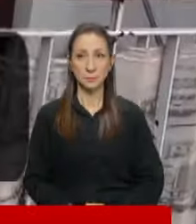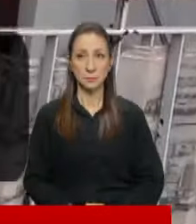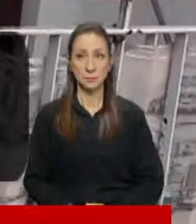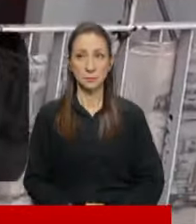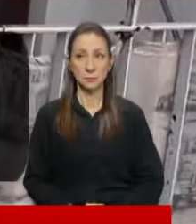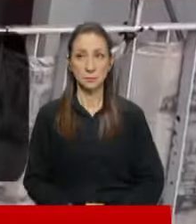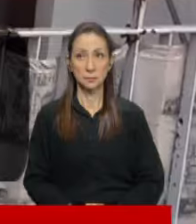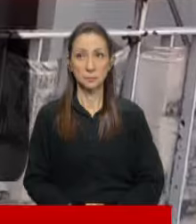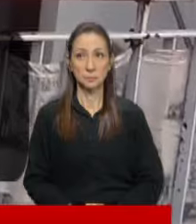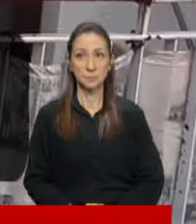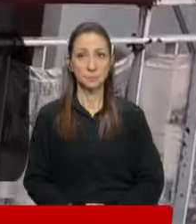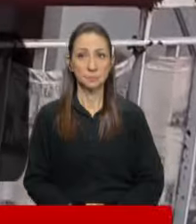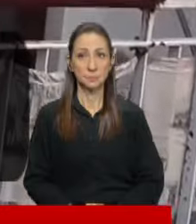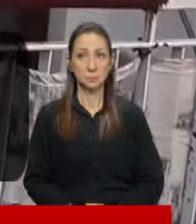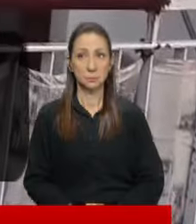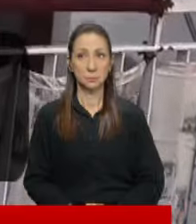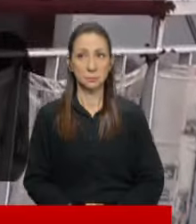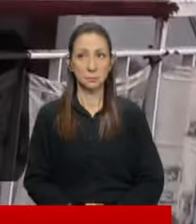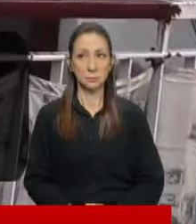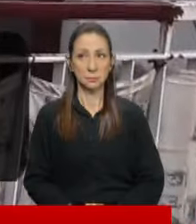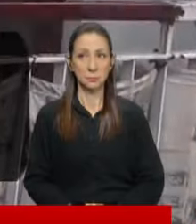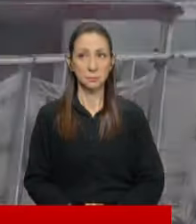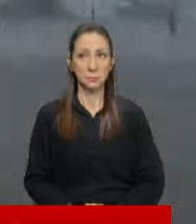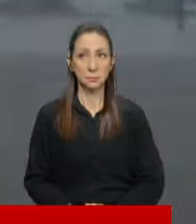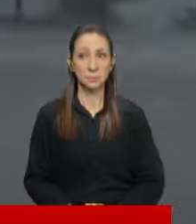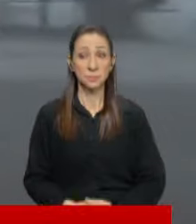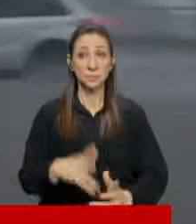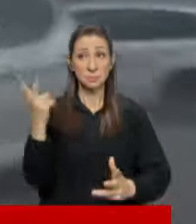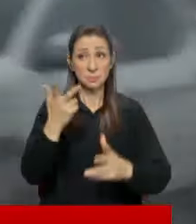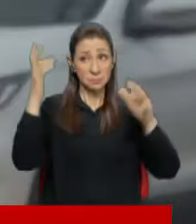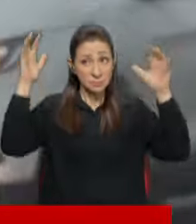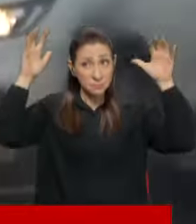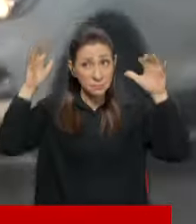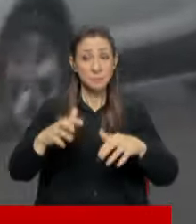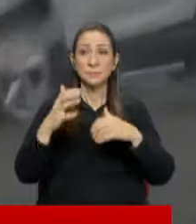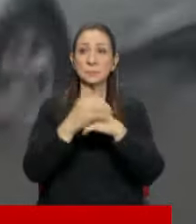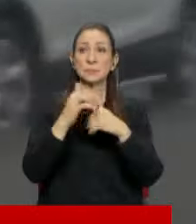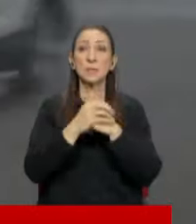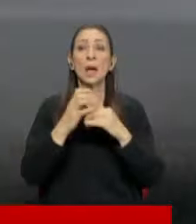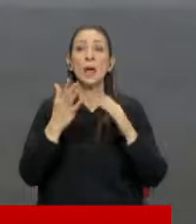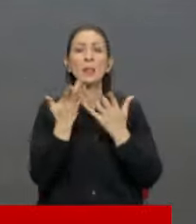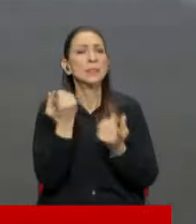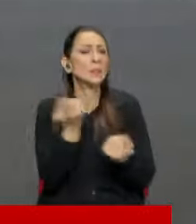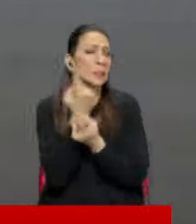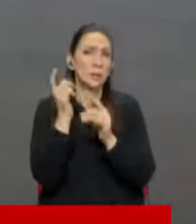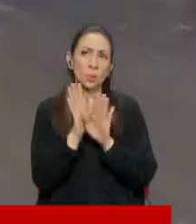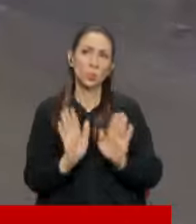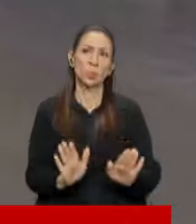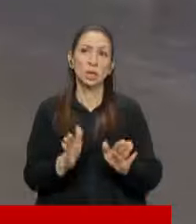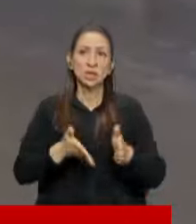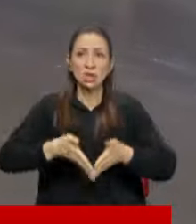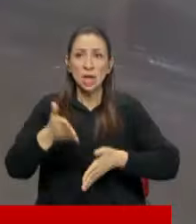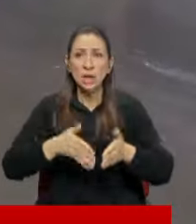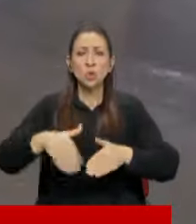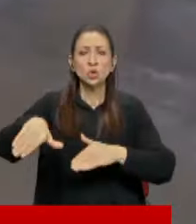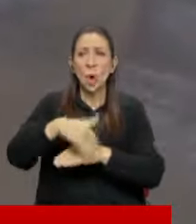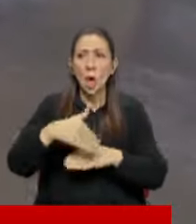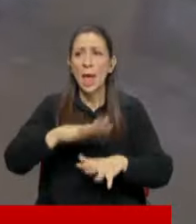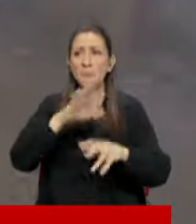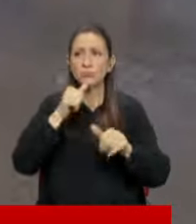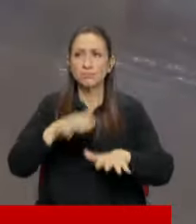Apartmandan dışarı çıkabiliyor mu şu anda? Ben çıkamıyorum. Çıkamıyor mu? Şiddetli yağışlar Antalya'da hayatı durma noktasına getirdi. Caddeler, sokaklar